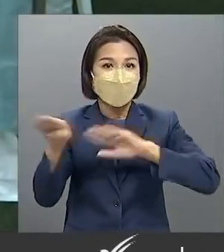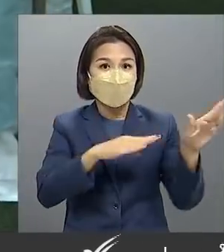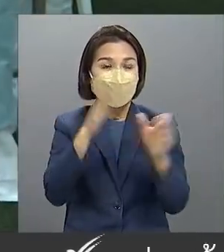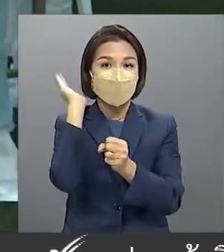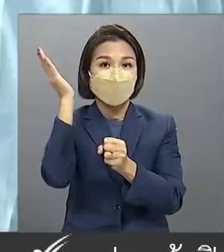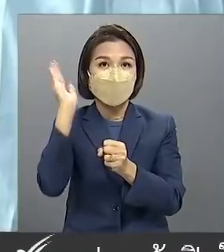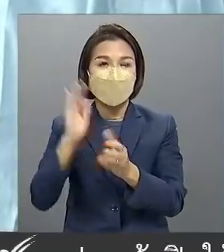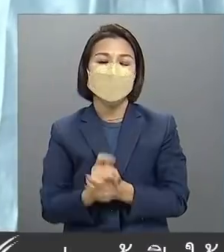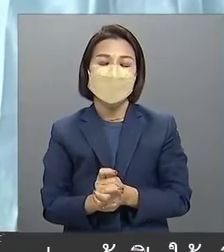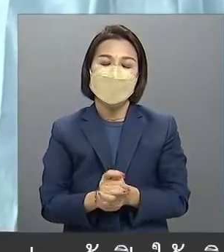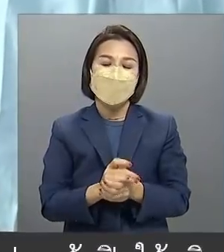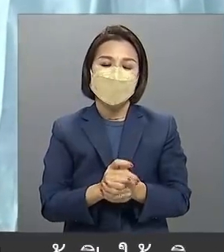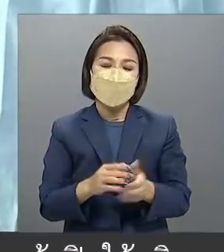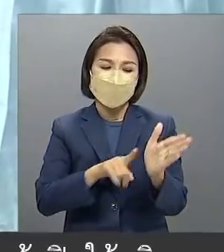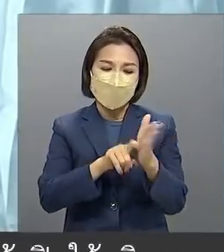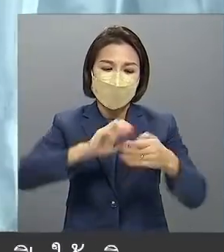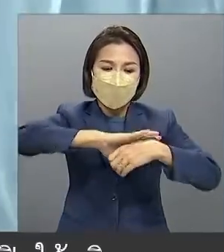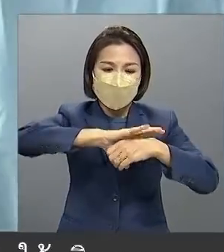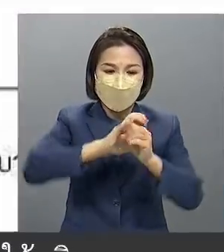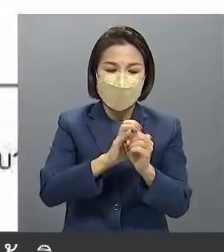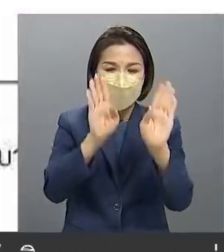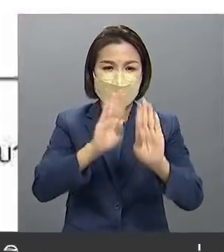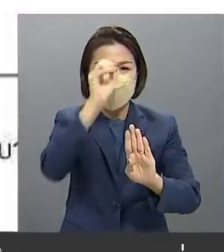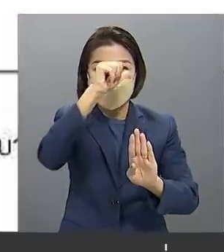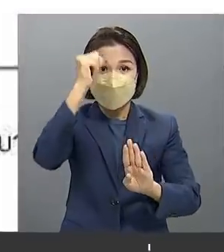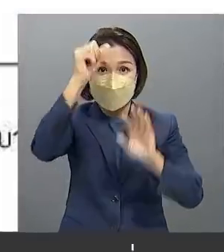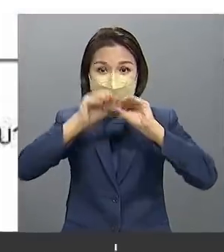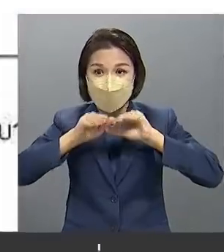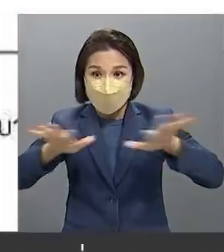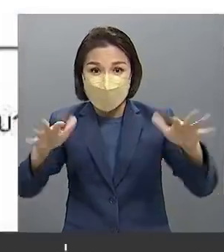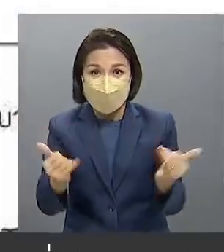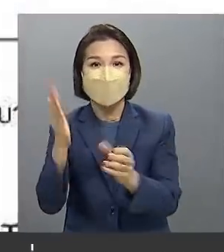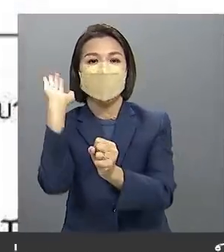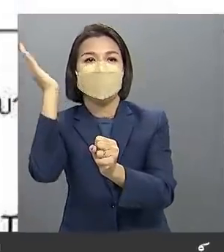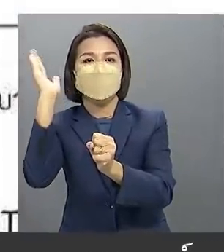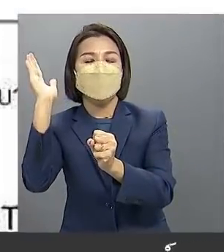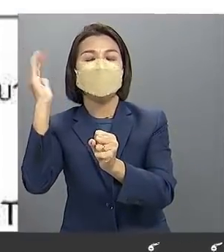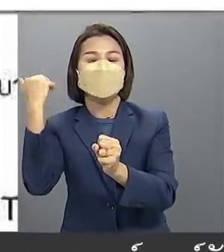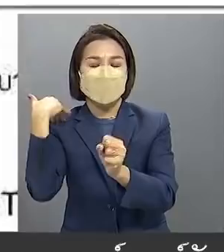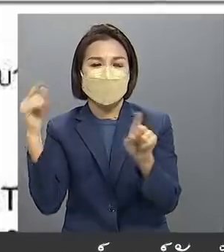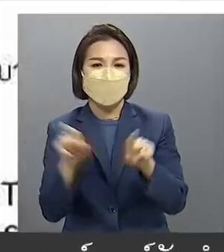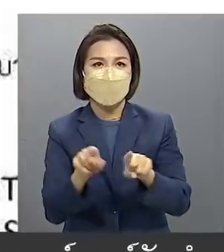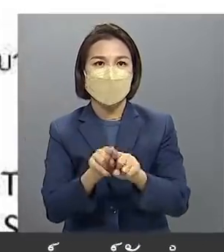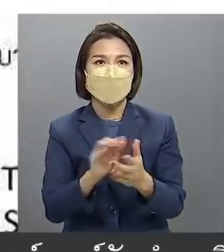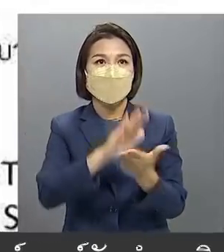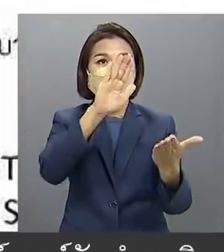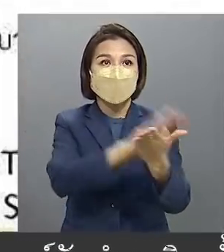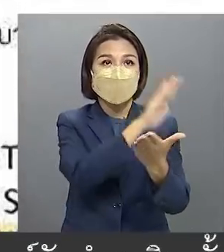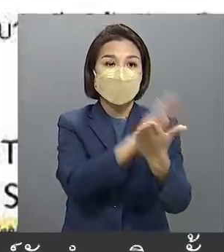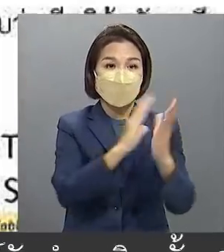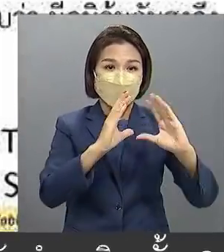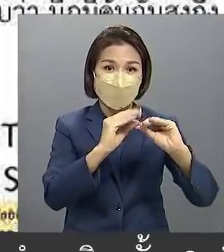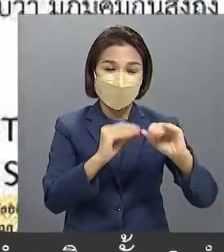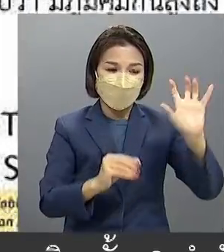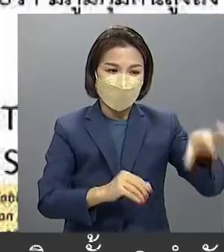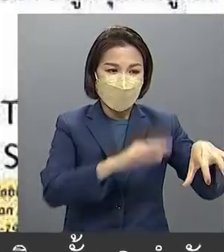าดอยู่ในขณะนี้ด้วยค่ะคุณผู้ชมคะสำหรับเอกสารบันทึกการประชุมของคณะกรรมการ3ฝ่ายเบื้องต้นมีรายงานนะคะว่า